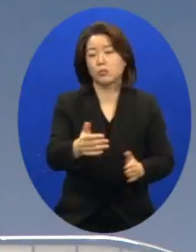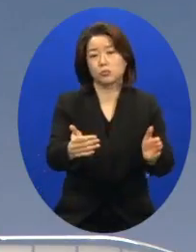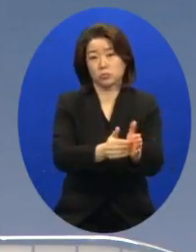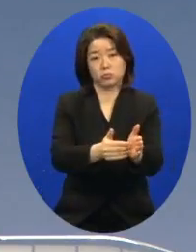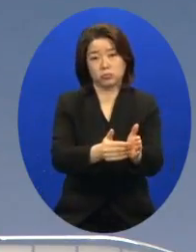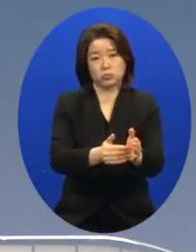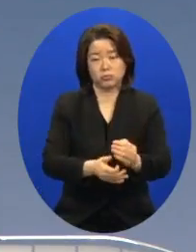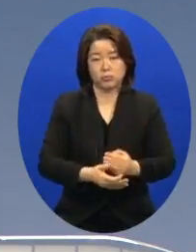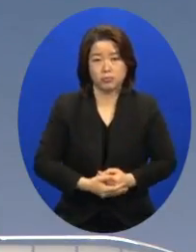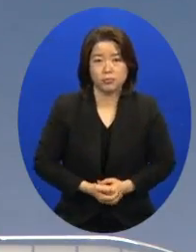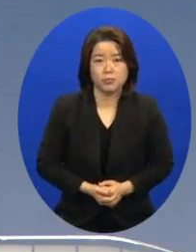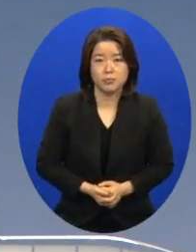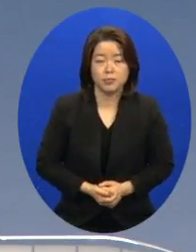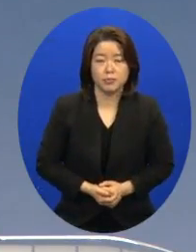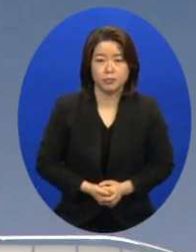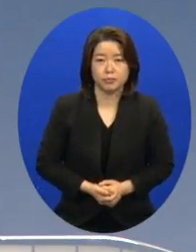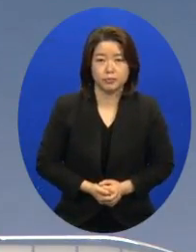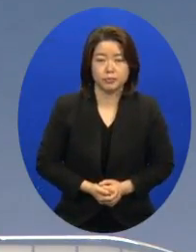것입니다